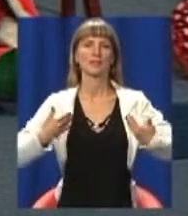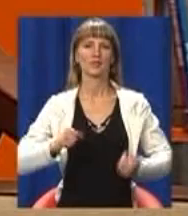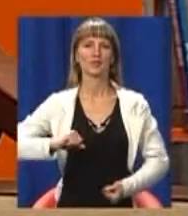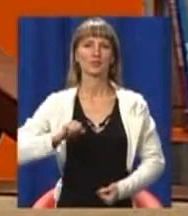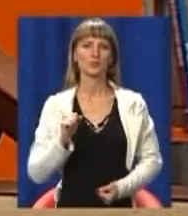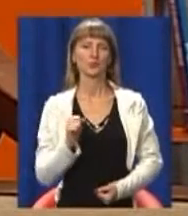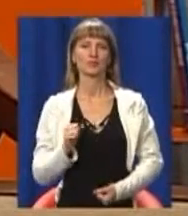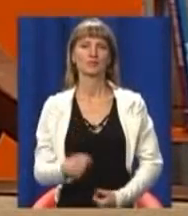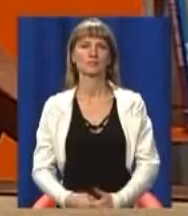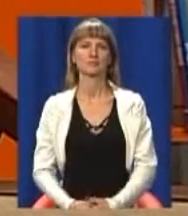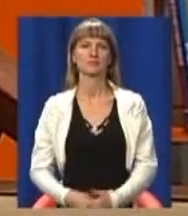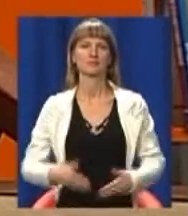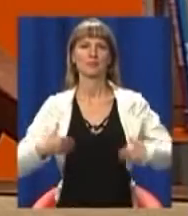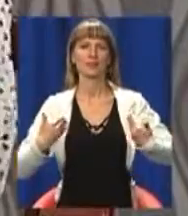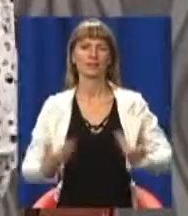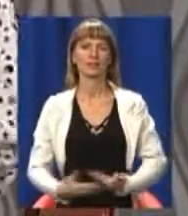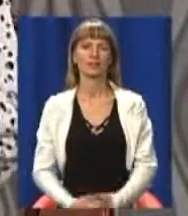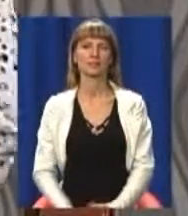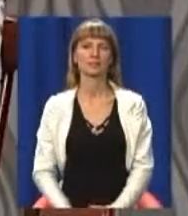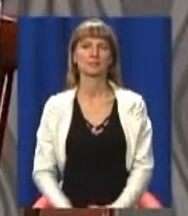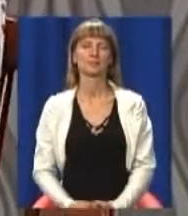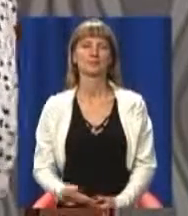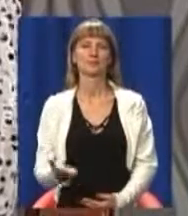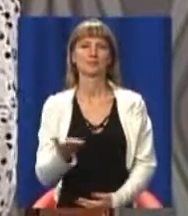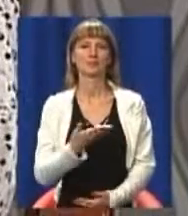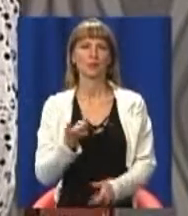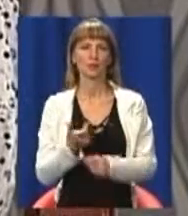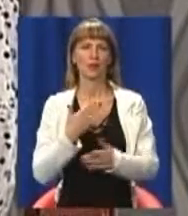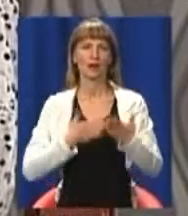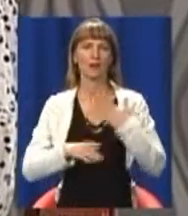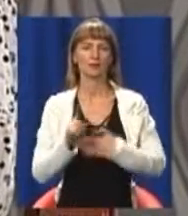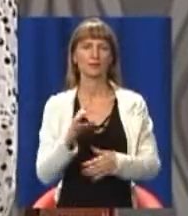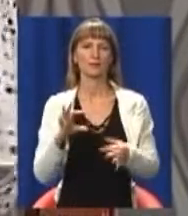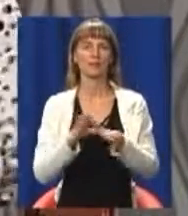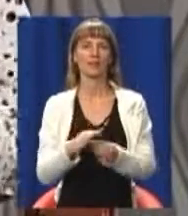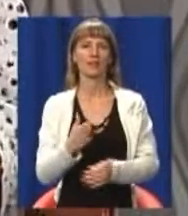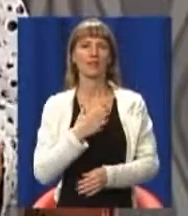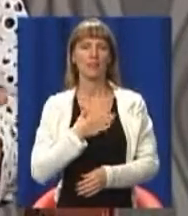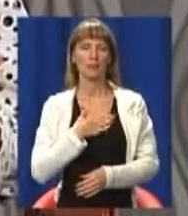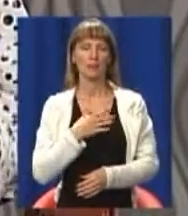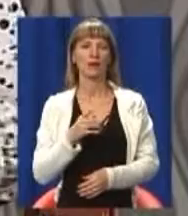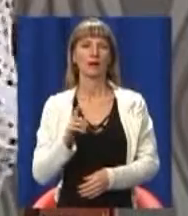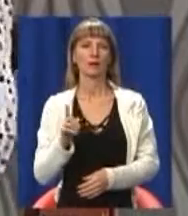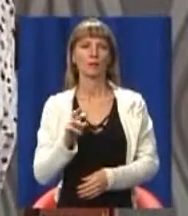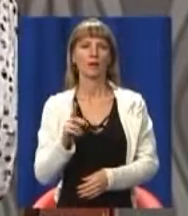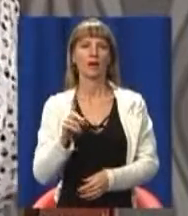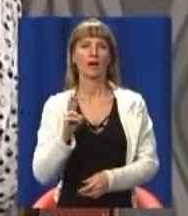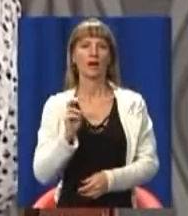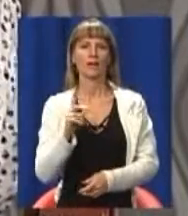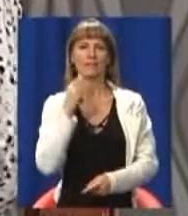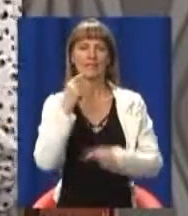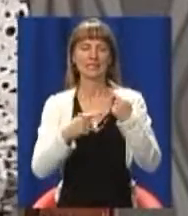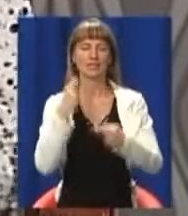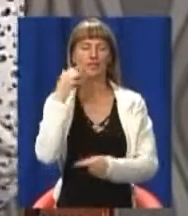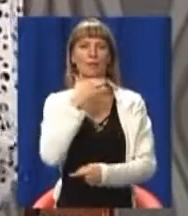Привіт, друзі! Привіт! Ми дуже раді, що ви приєдналися до нас, аби, як завжди, дізнатися